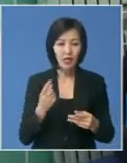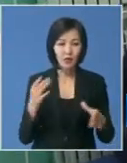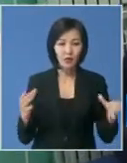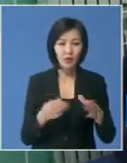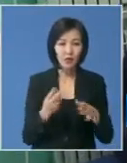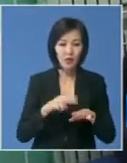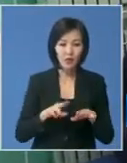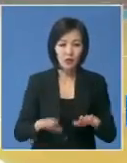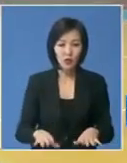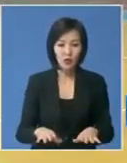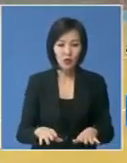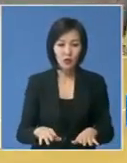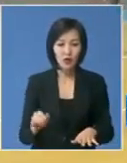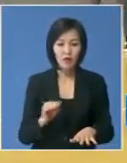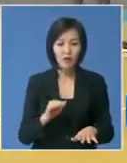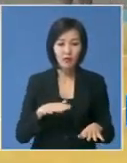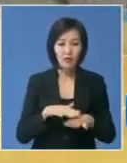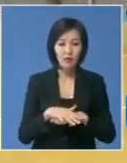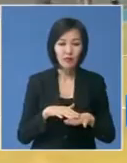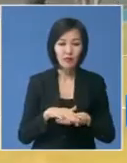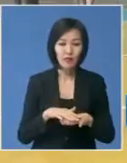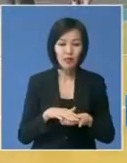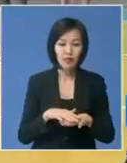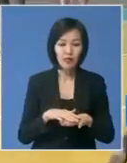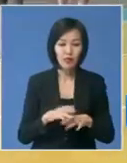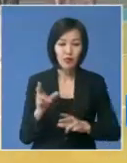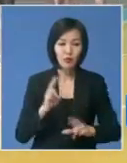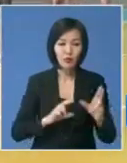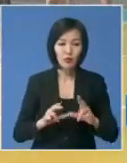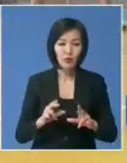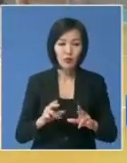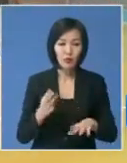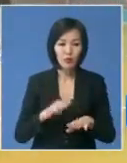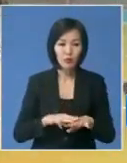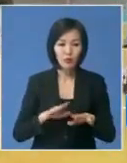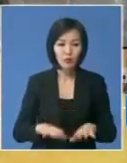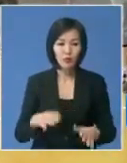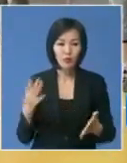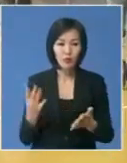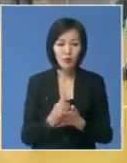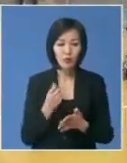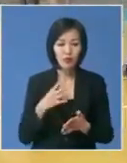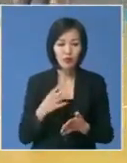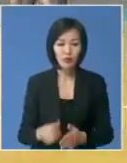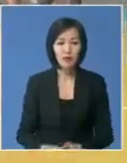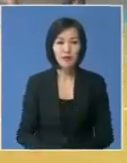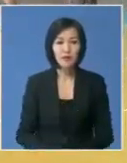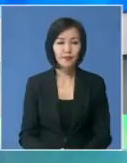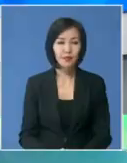орынға жайғасса, физика-математика бөлімінің студенттері қола медальді иеленді. Жарқын Нұрланұлы, Жайық Құрманбаев, жетісу